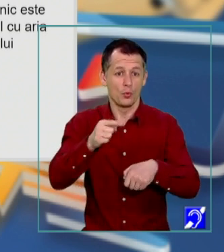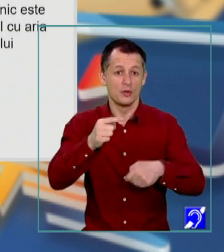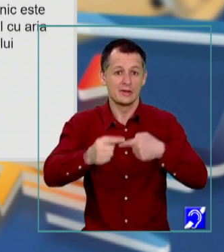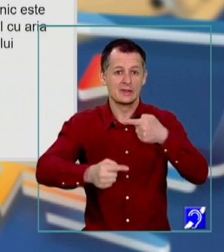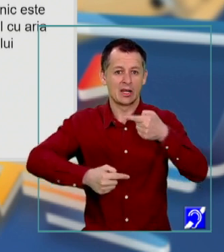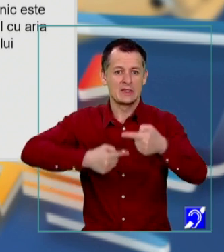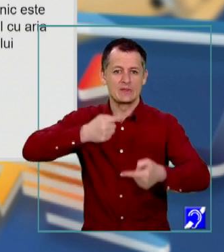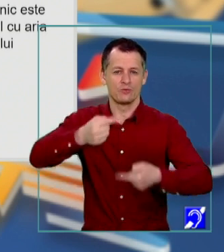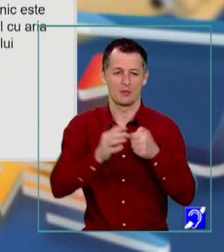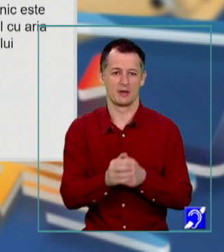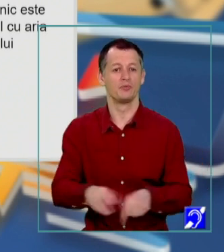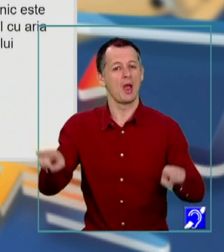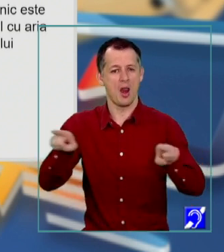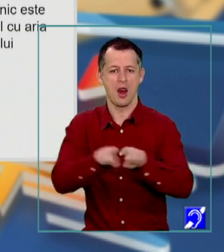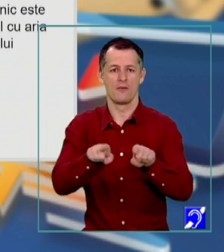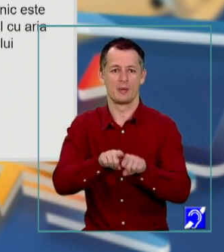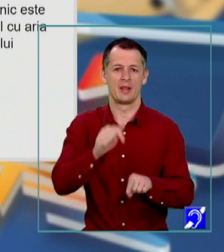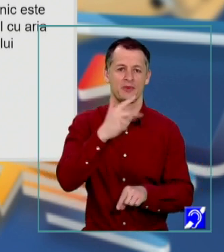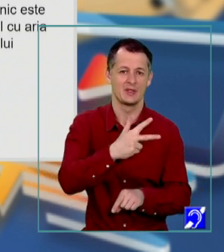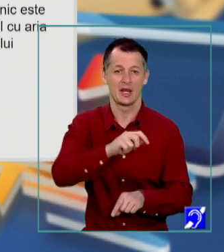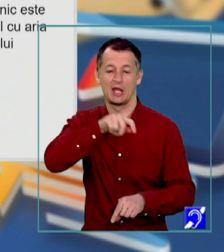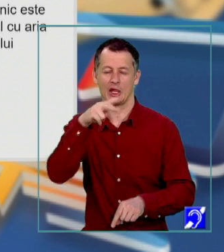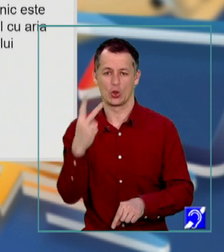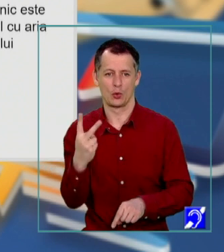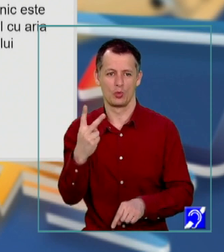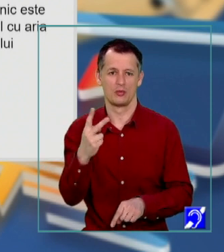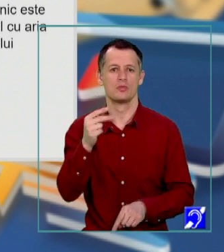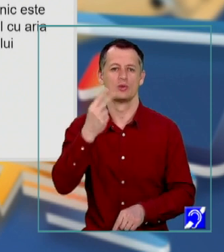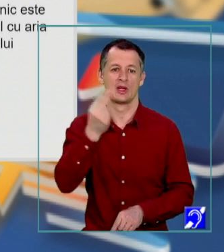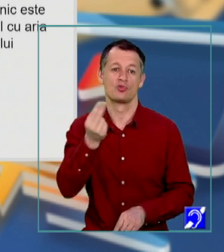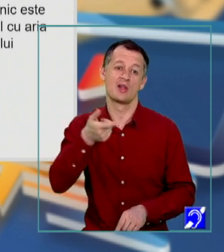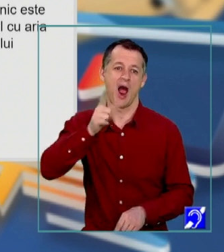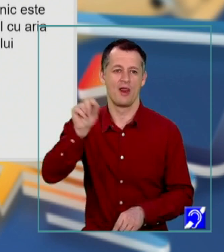fel, în transformarea 3,2, o să hașurez altfel,